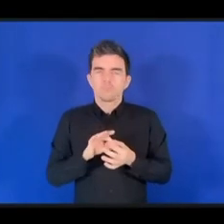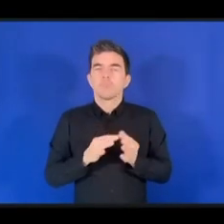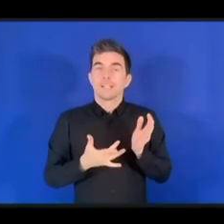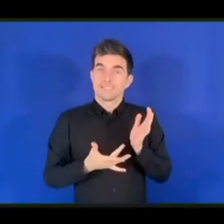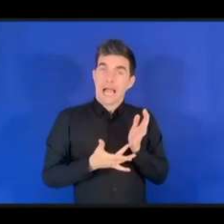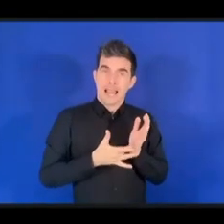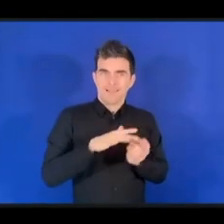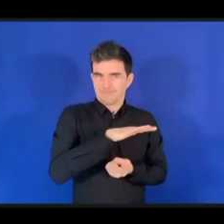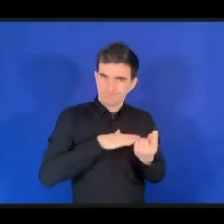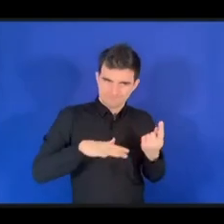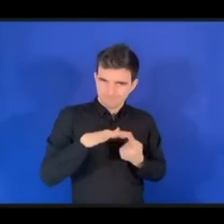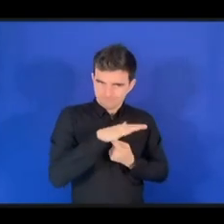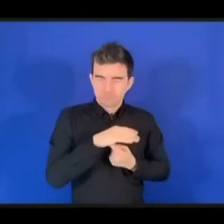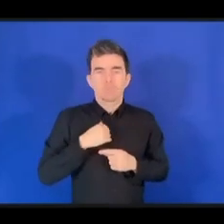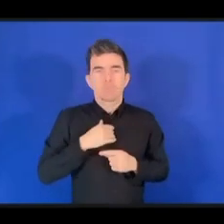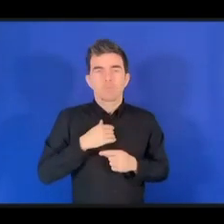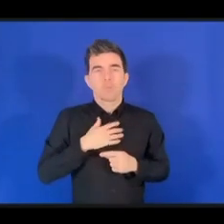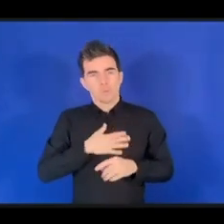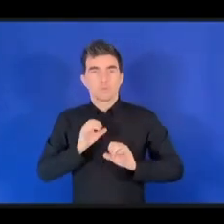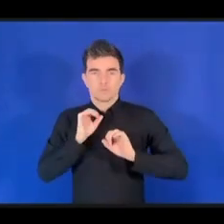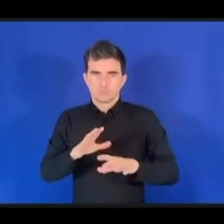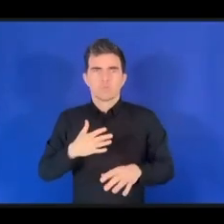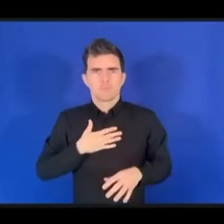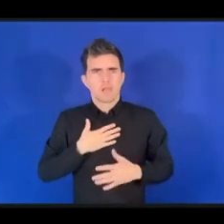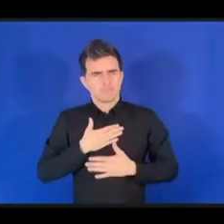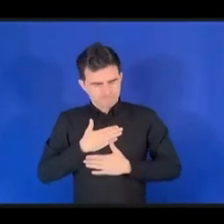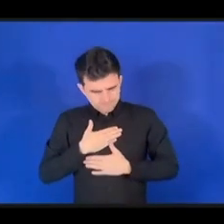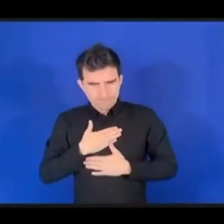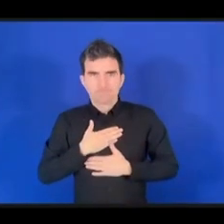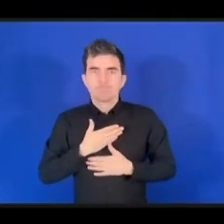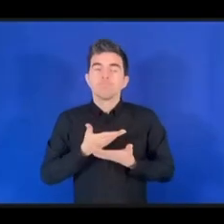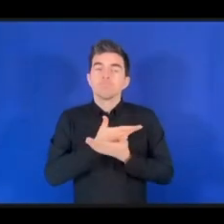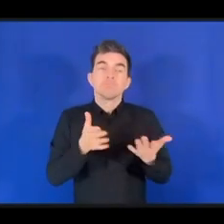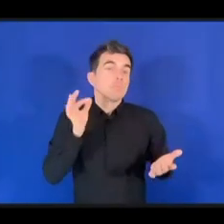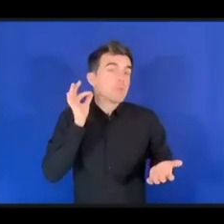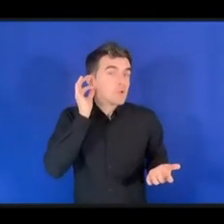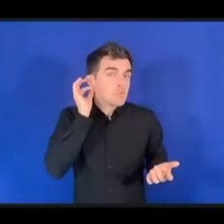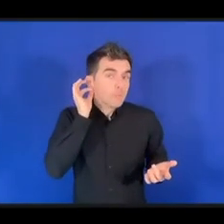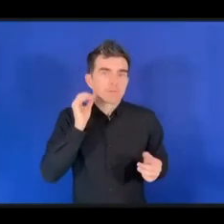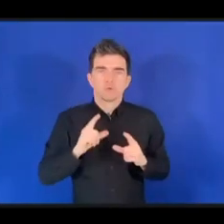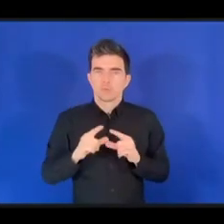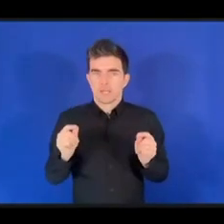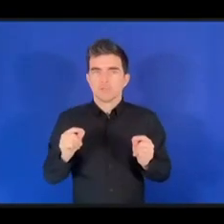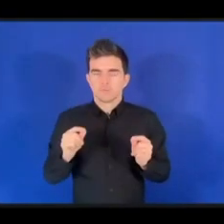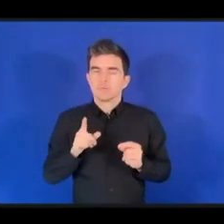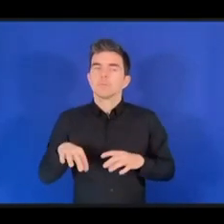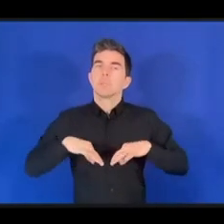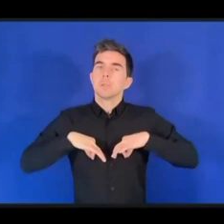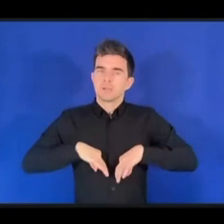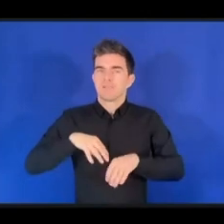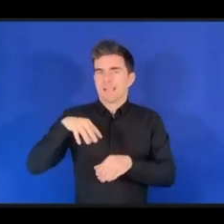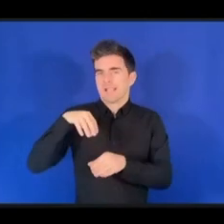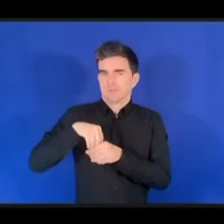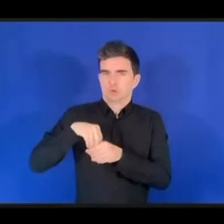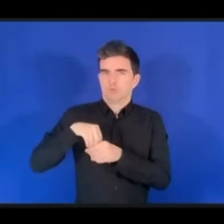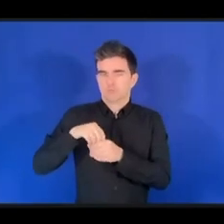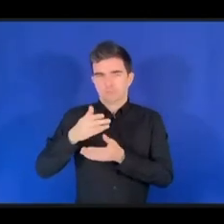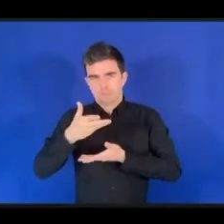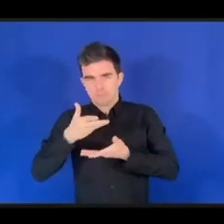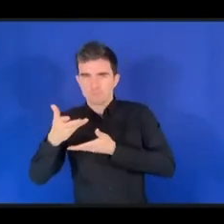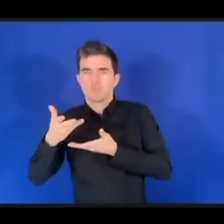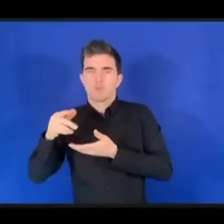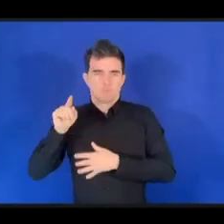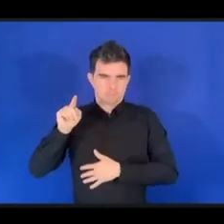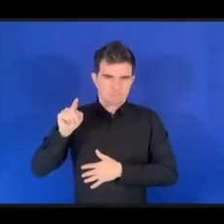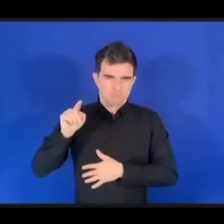المجتمع التقنيه اود ان ابدا بتقديم الشكر لحكومه اليابان ووزاره